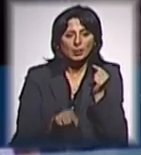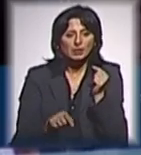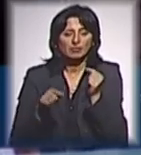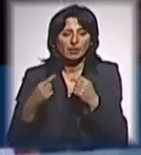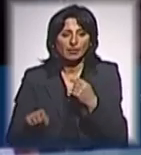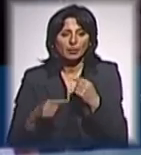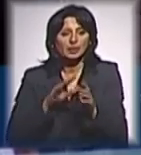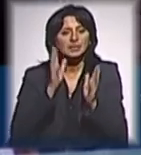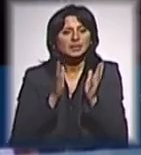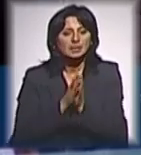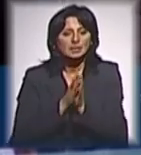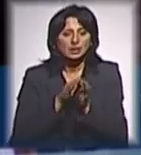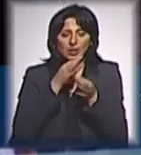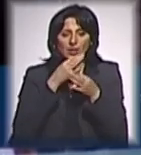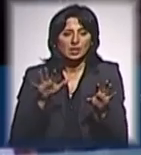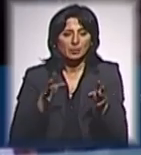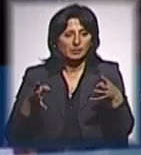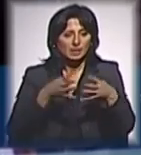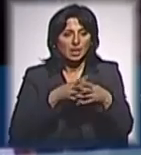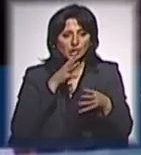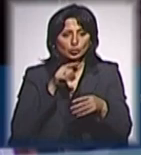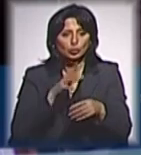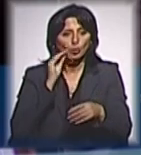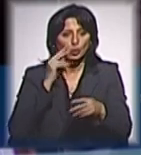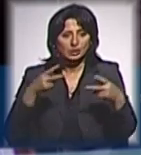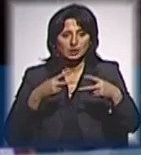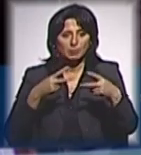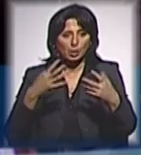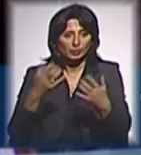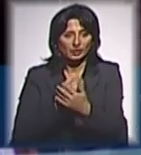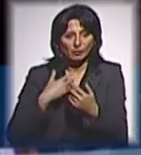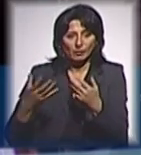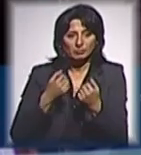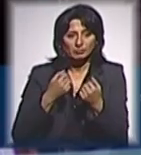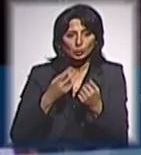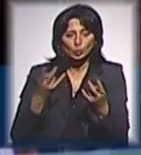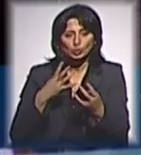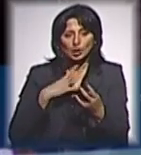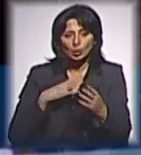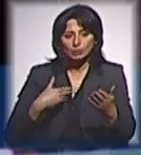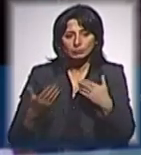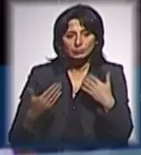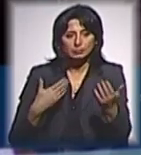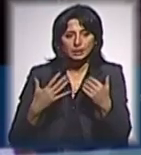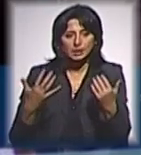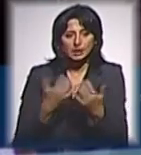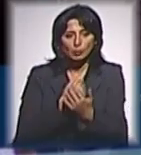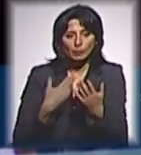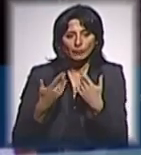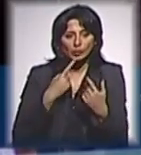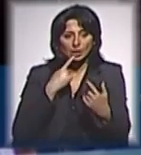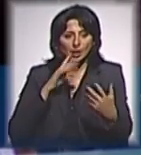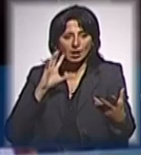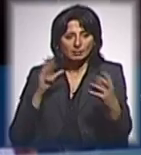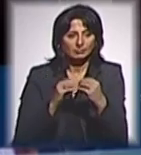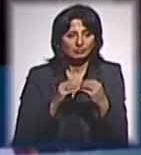ასე შემდეგ, საერთოდ ნებისმიერი ალიანსის დროს, როდესაც პარტნიორს პოულობ, შენ უფრო უნდა იყო მოწოდებული, რომ იპოვნო მასთან